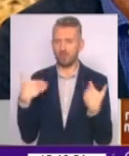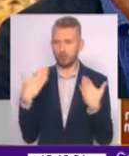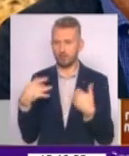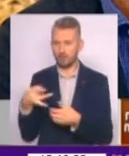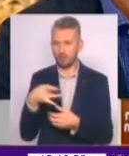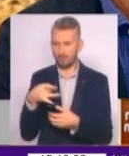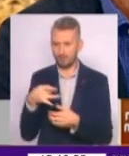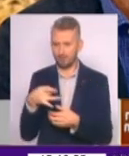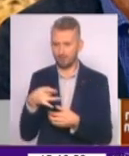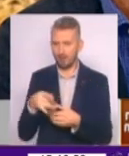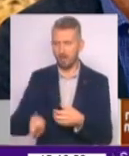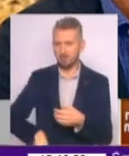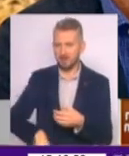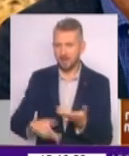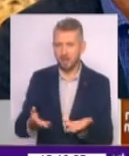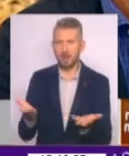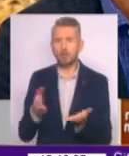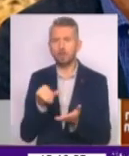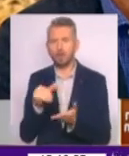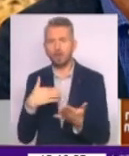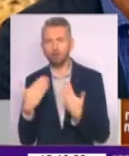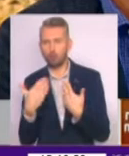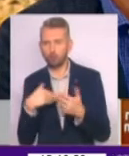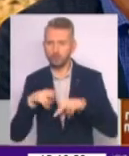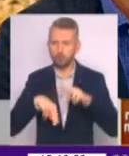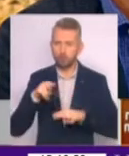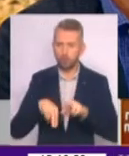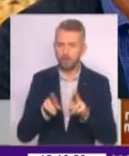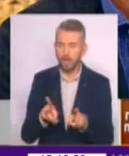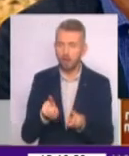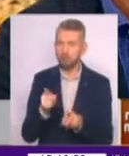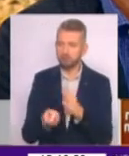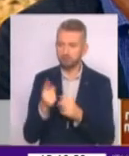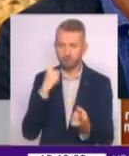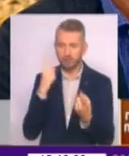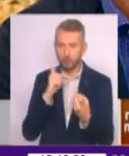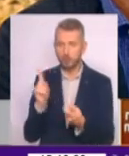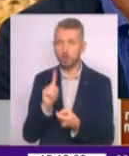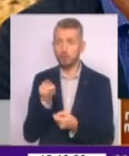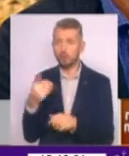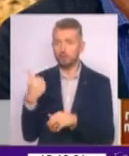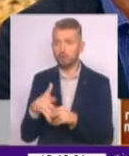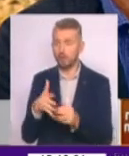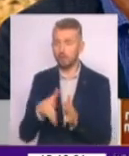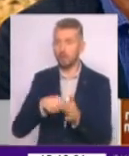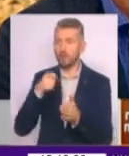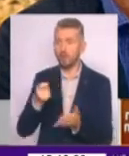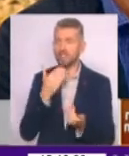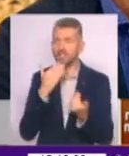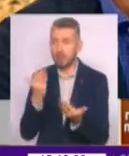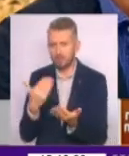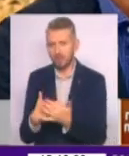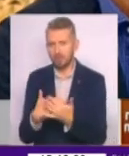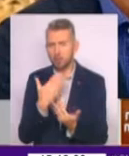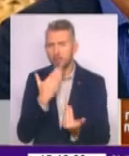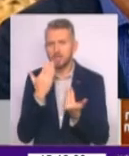яким чином у вас взагалі стосунки будуються. І ось тут з'являється інформація з приводу того, що ви вже подавали звернення, ну, нібито таке